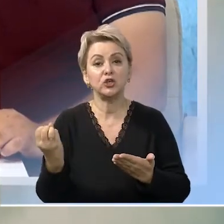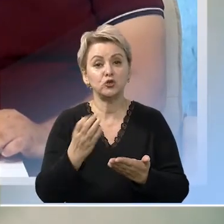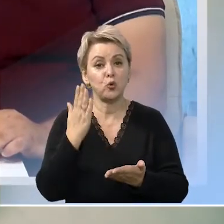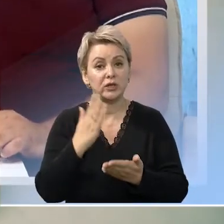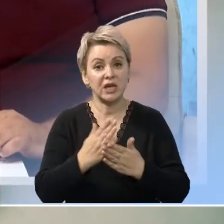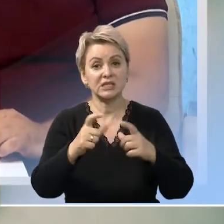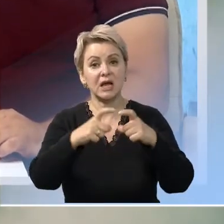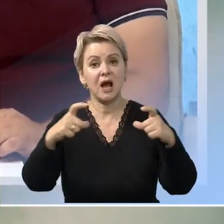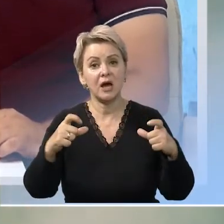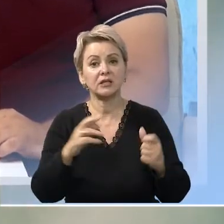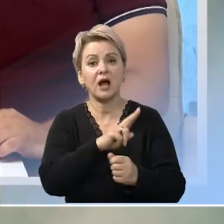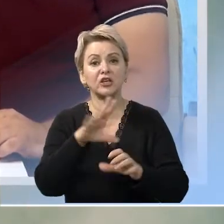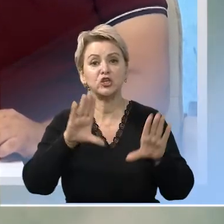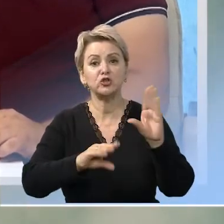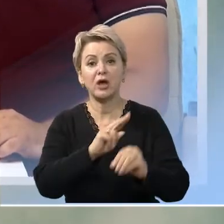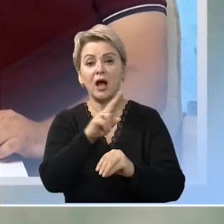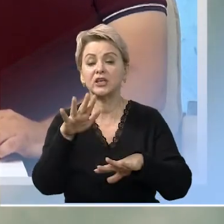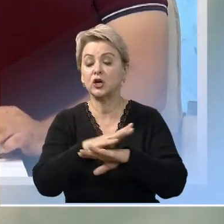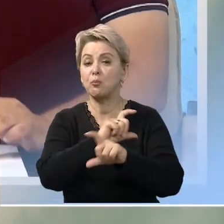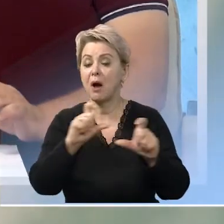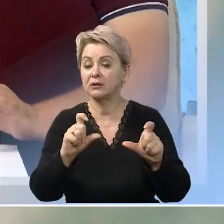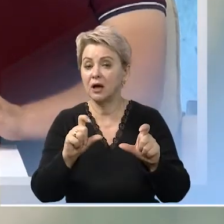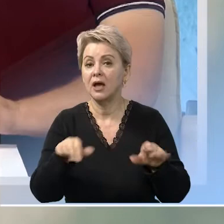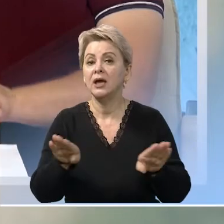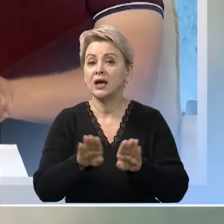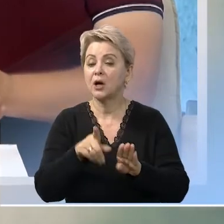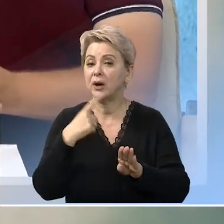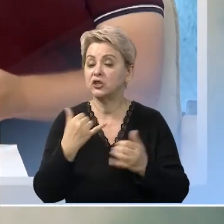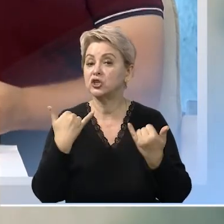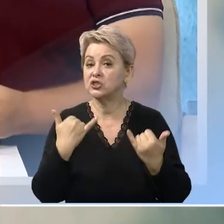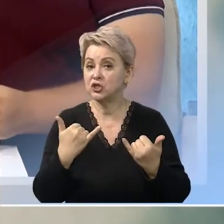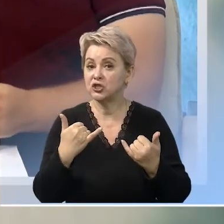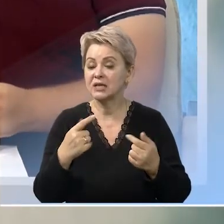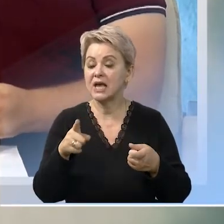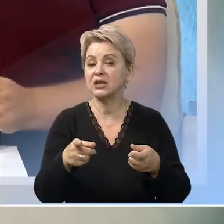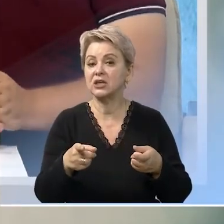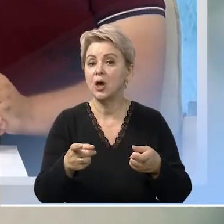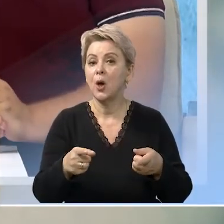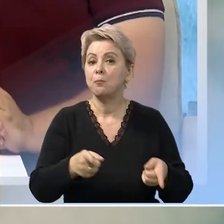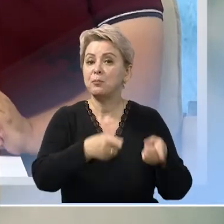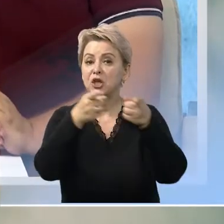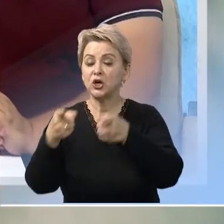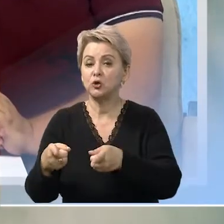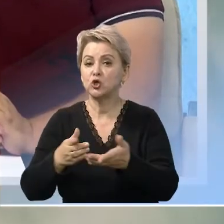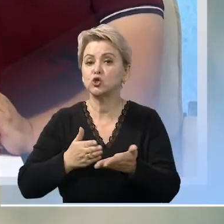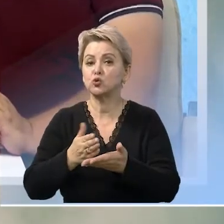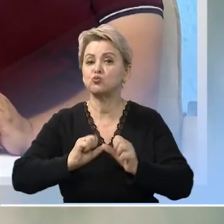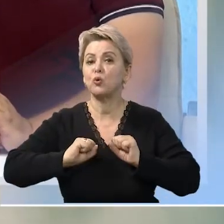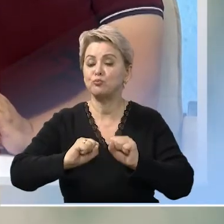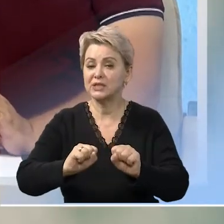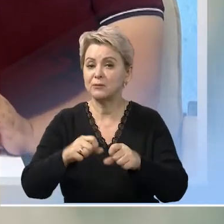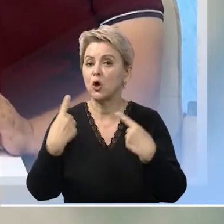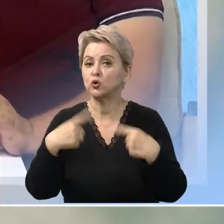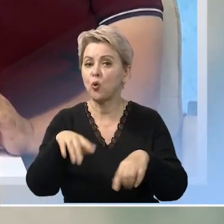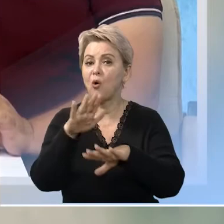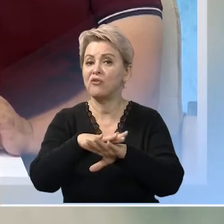есть карты, какие счета, каких банков. И как бы говорят о том, что сейчас они переключат на службу